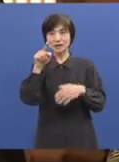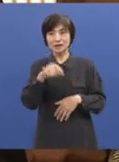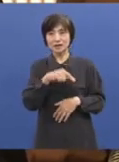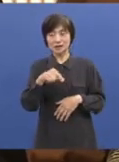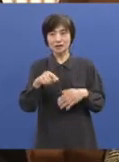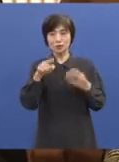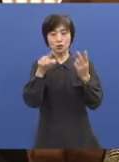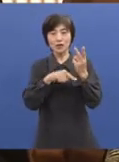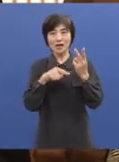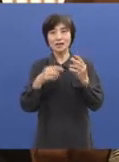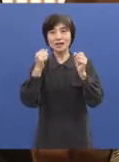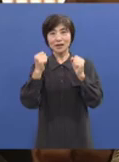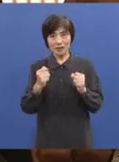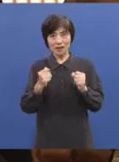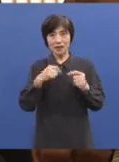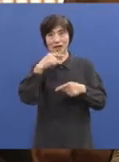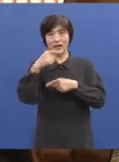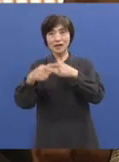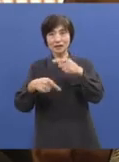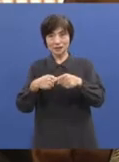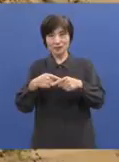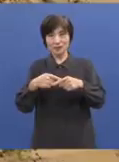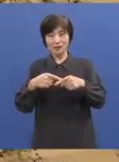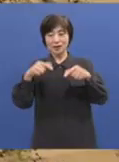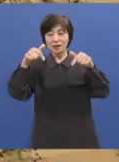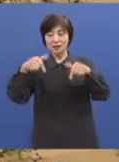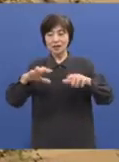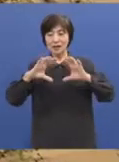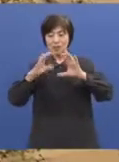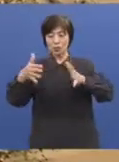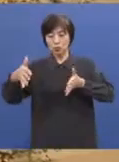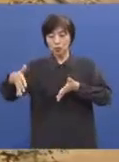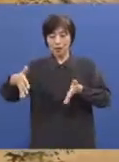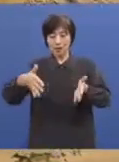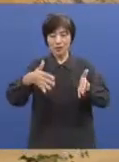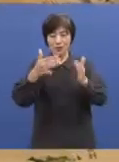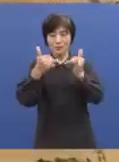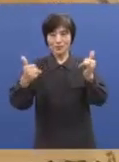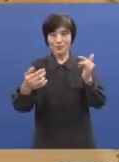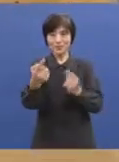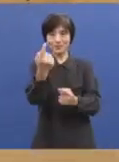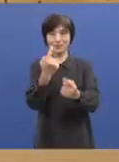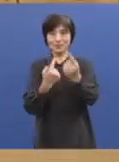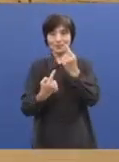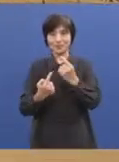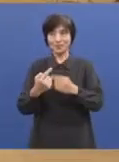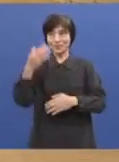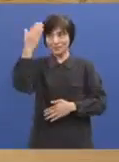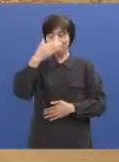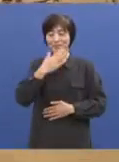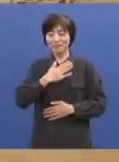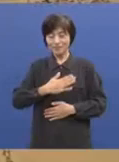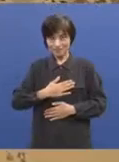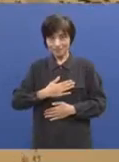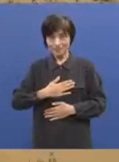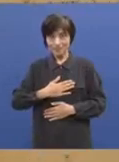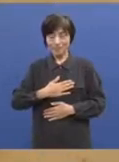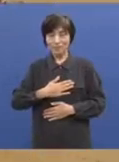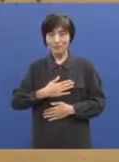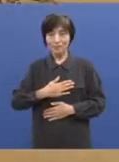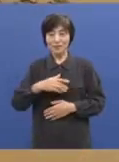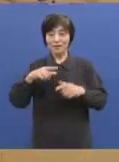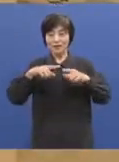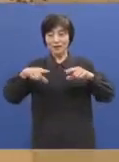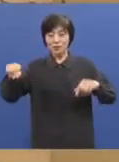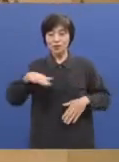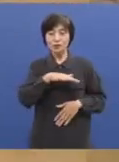、まあこの西国街道なんかを通行する人たちが立ち寄ってきていろんなものを書いて、その日本中にこう